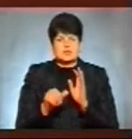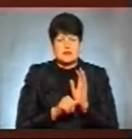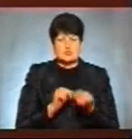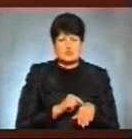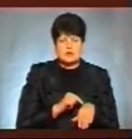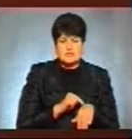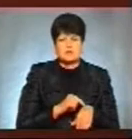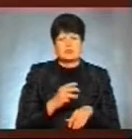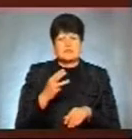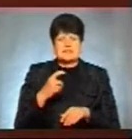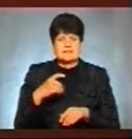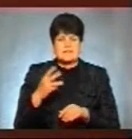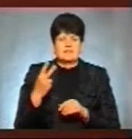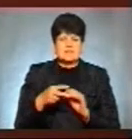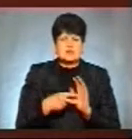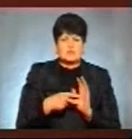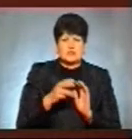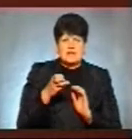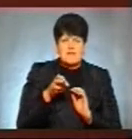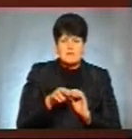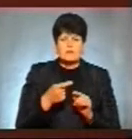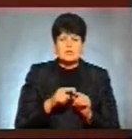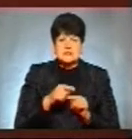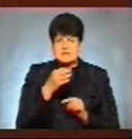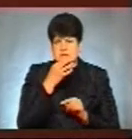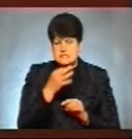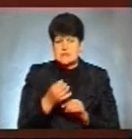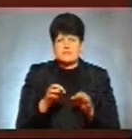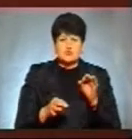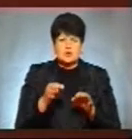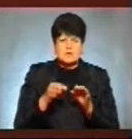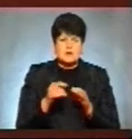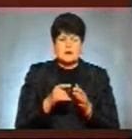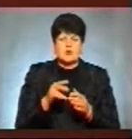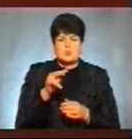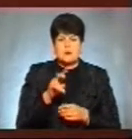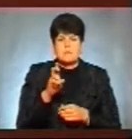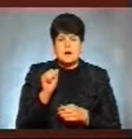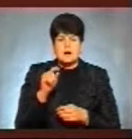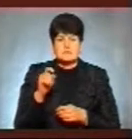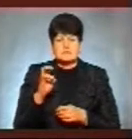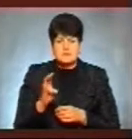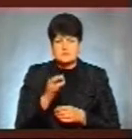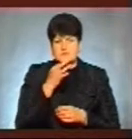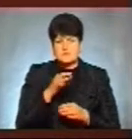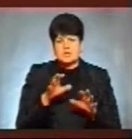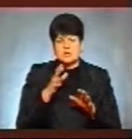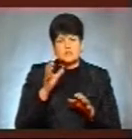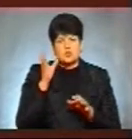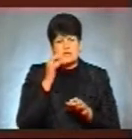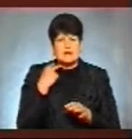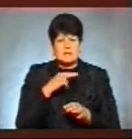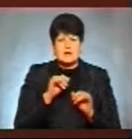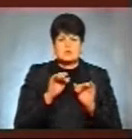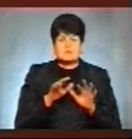30 хвилин 27 травня. Про це головуючий суддя Тернопільського міськрайонного суду Любомир Базан повідомив під час слухання кримінальної справи